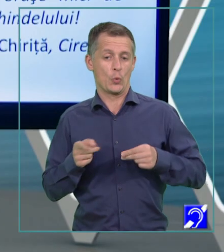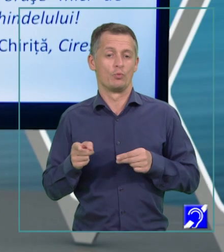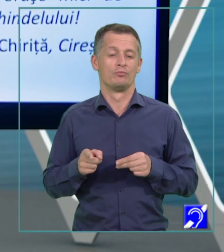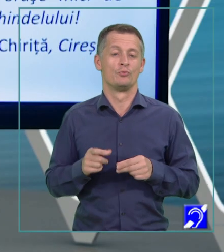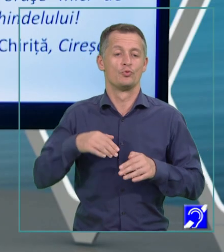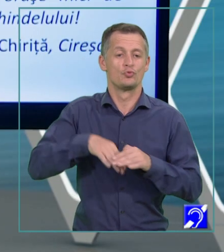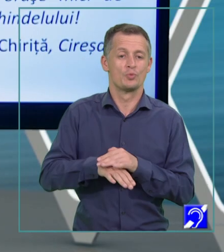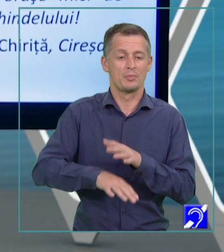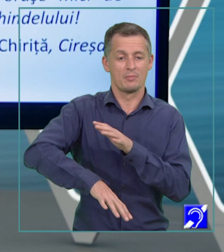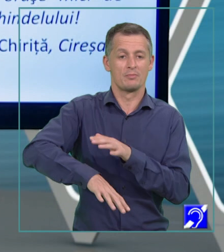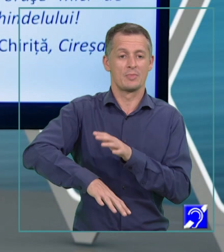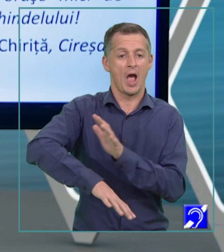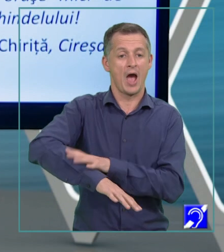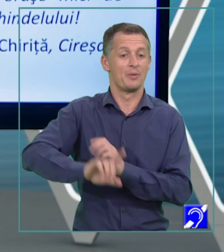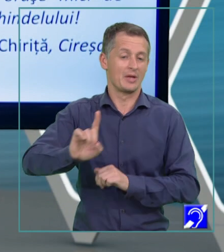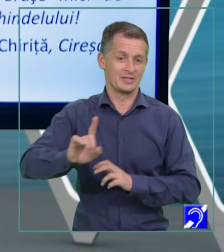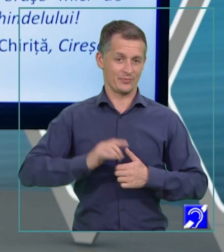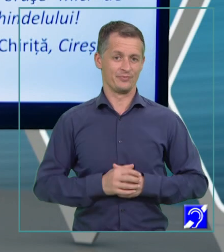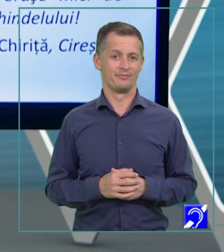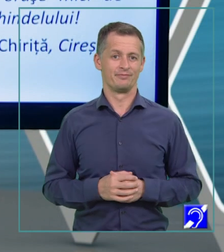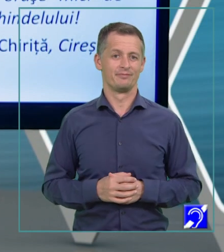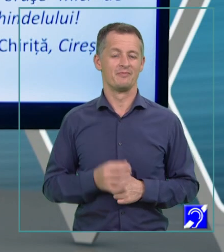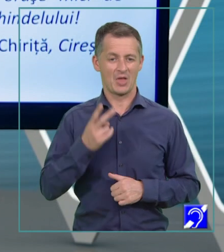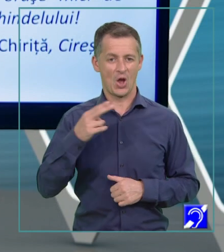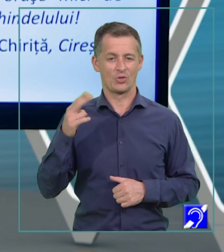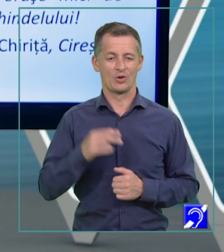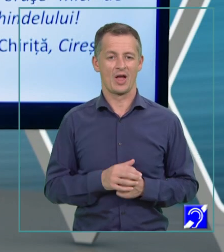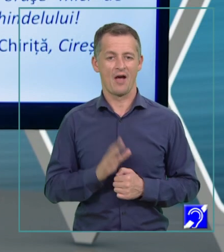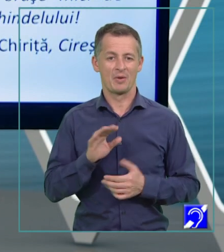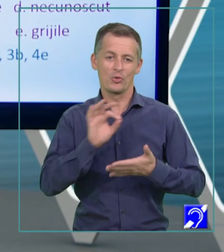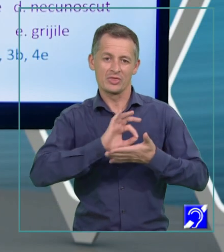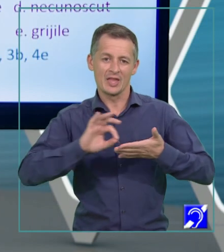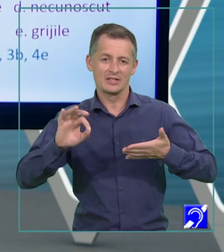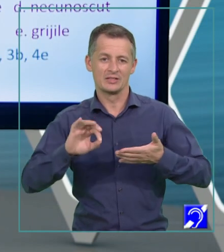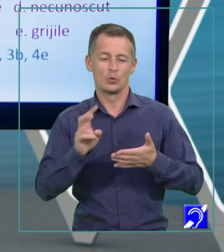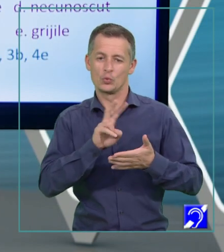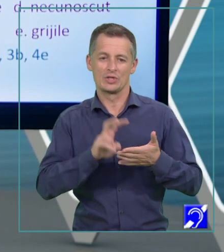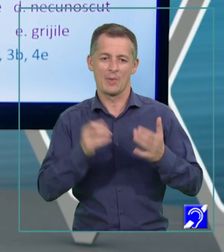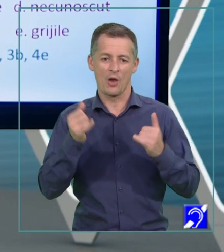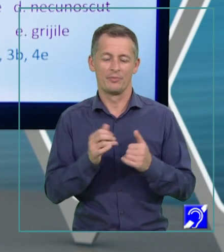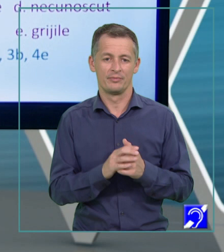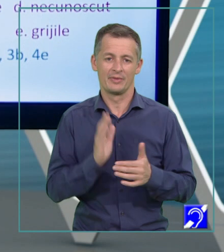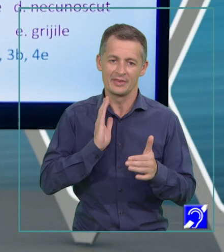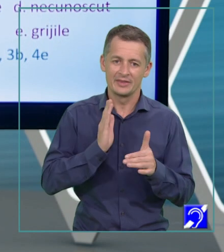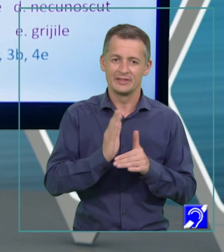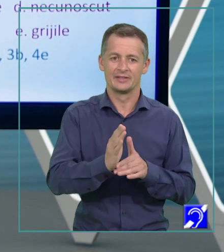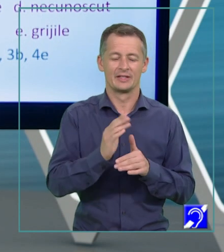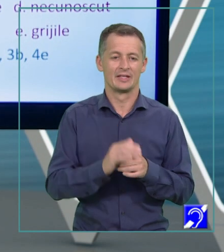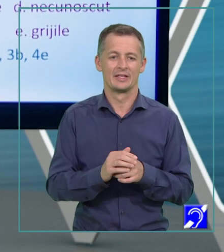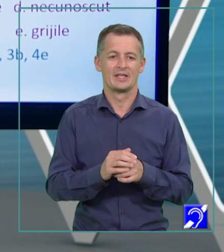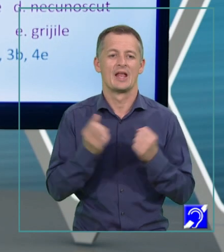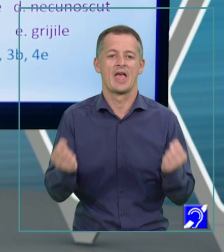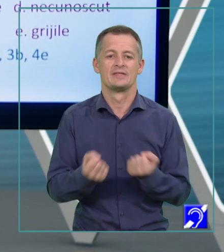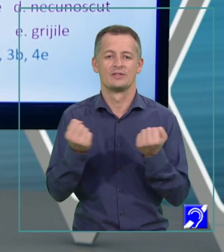Mergem mai departe și avem un text pe care nu o să-l citim acum, ci direct la